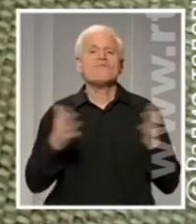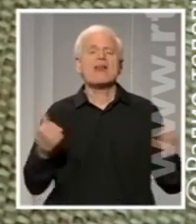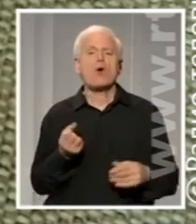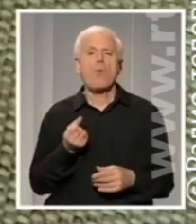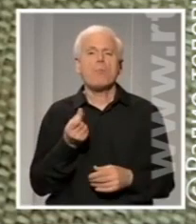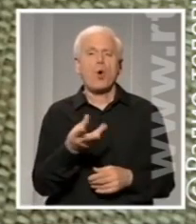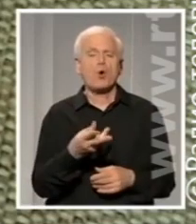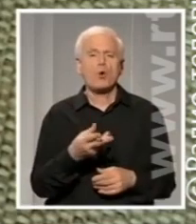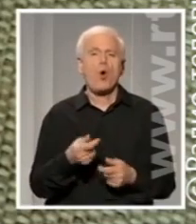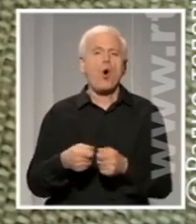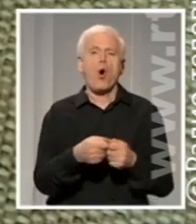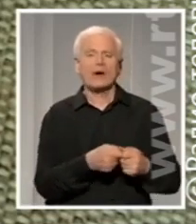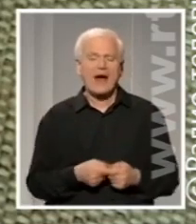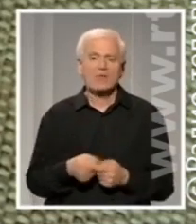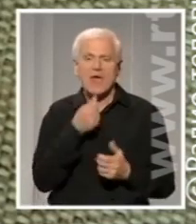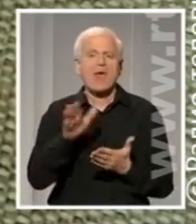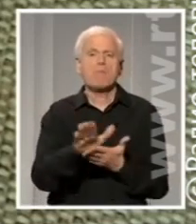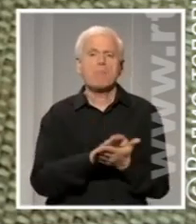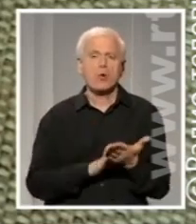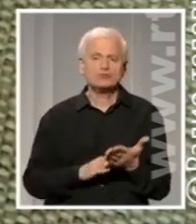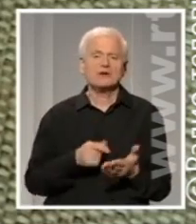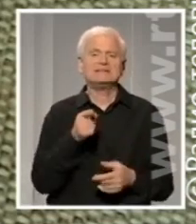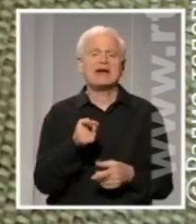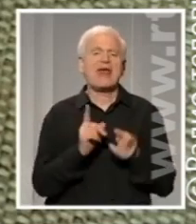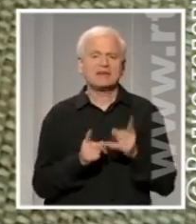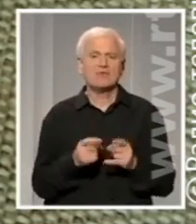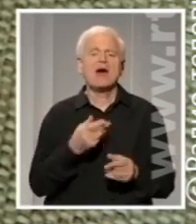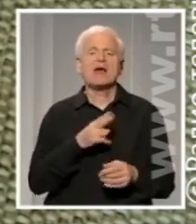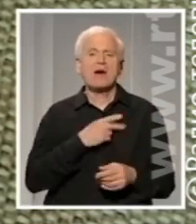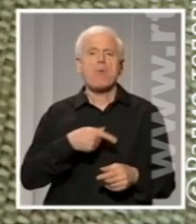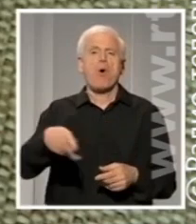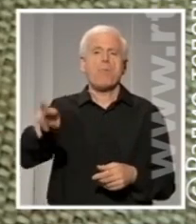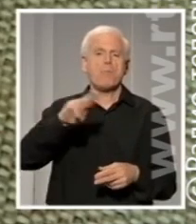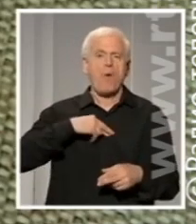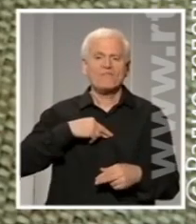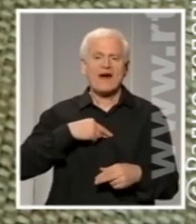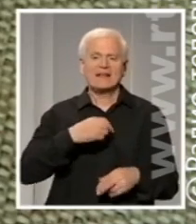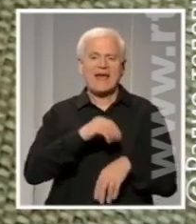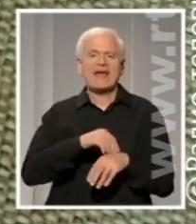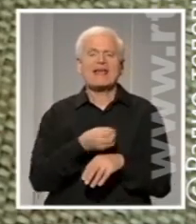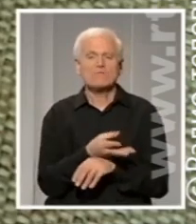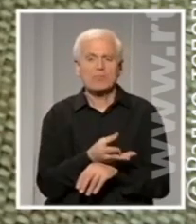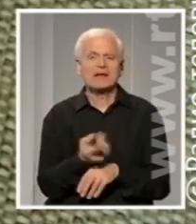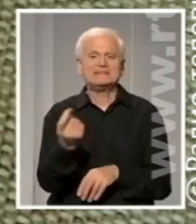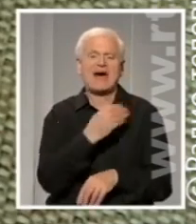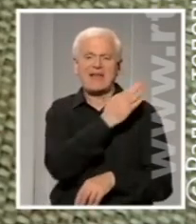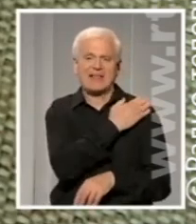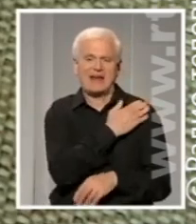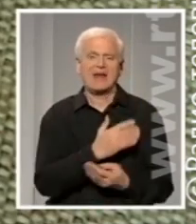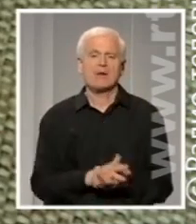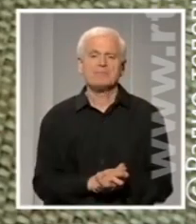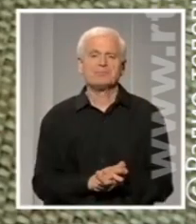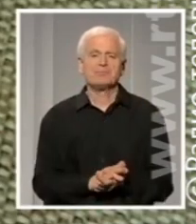broju organizovali i krenuli sa tom nastavom. Imamo povratnu informaciju sa terena, što bi se